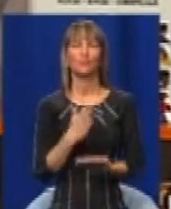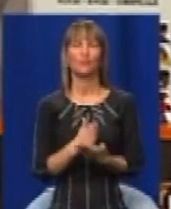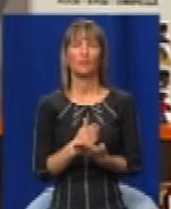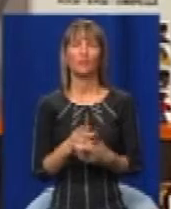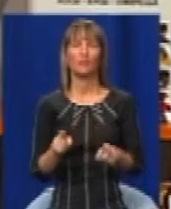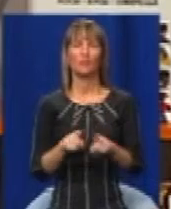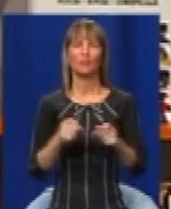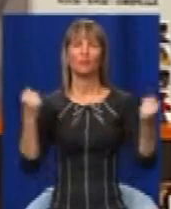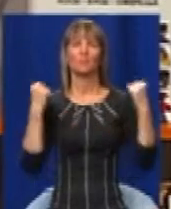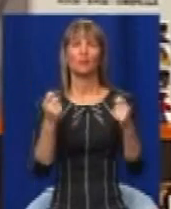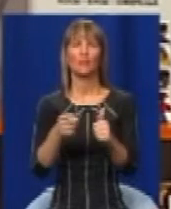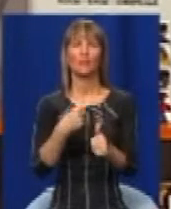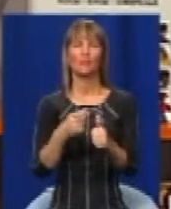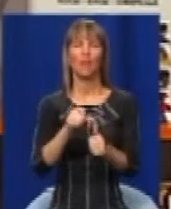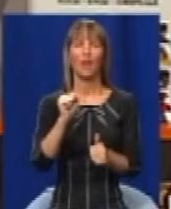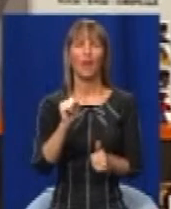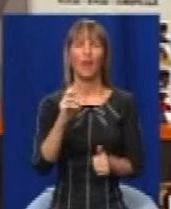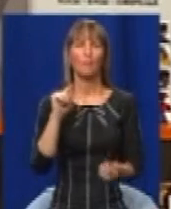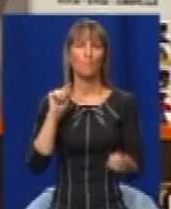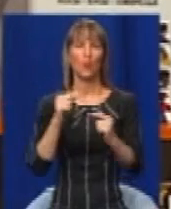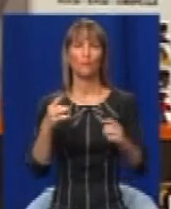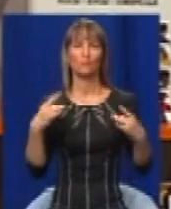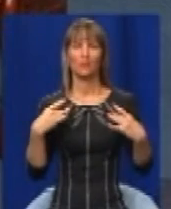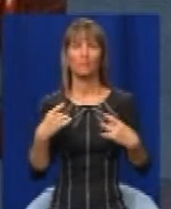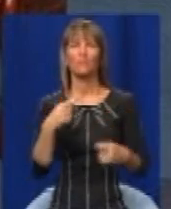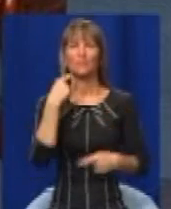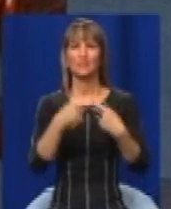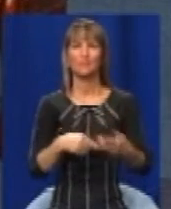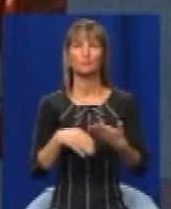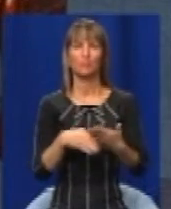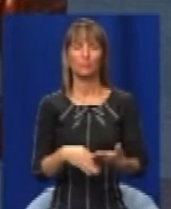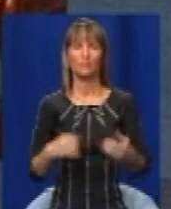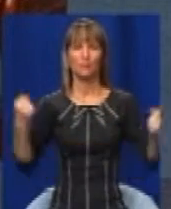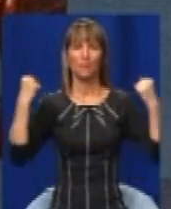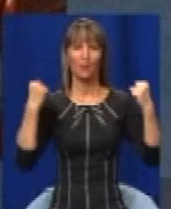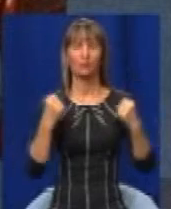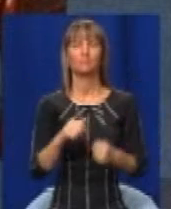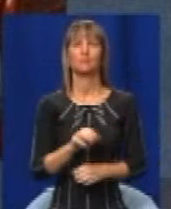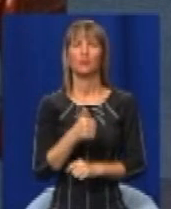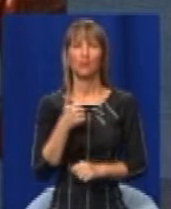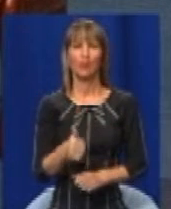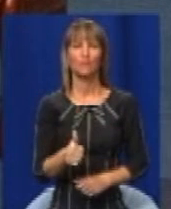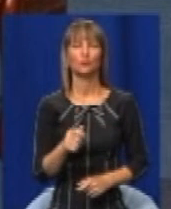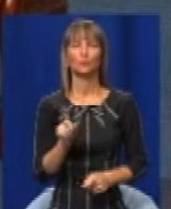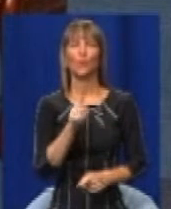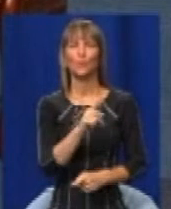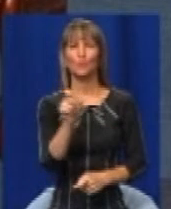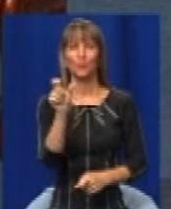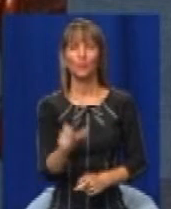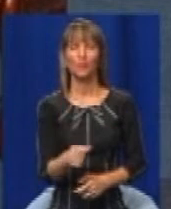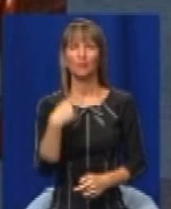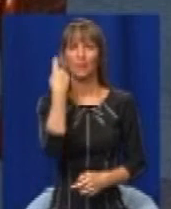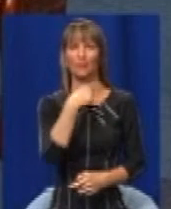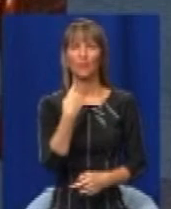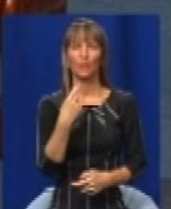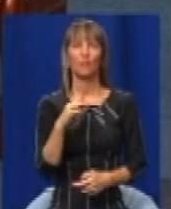вона називається антистрес, вона мені завжди допомагає. Ну, це дуже дійсно таке прикольно, бо кожна людина вона